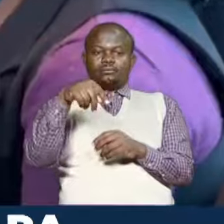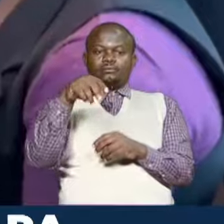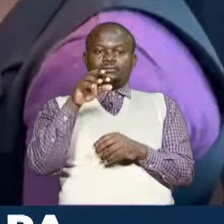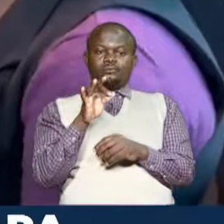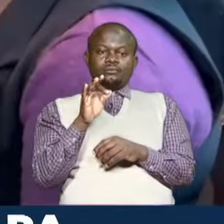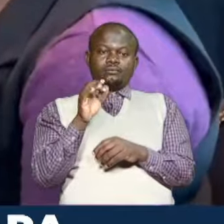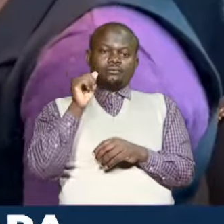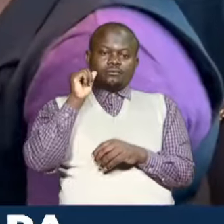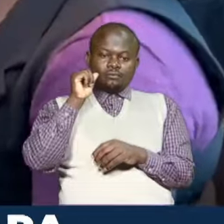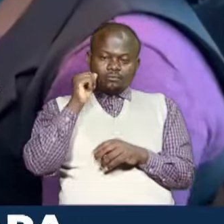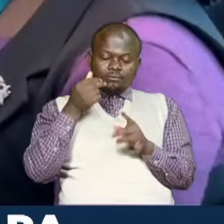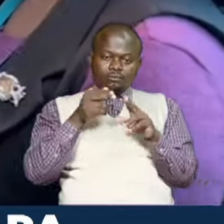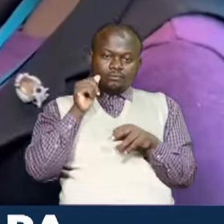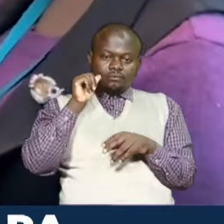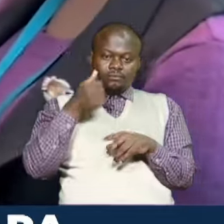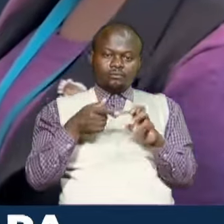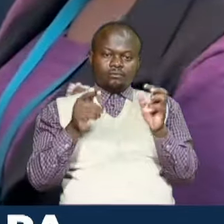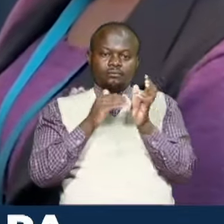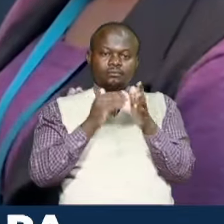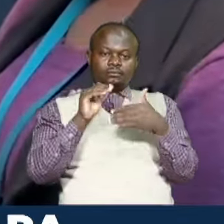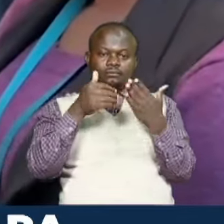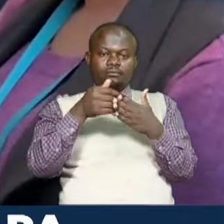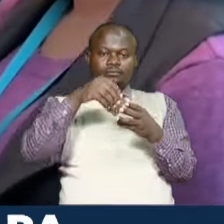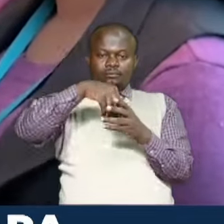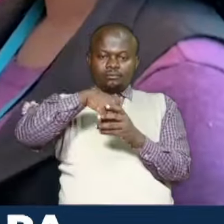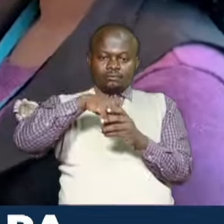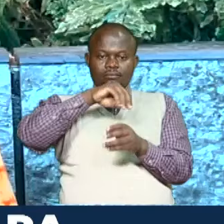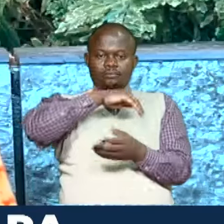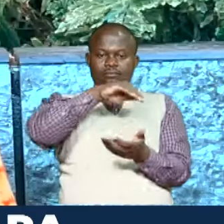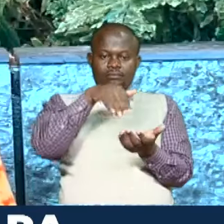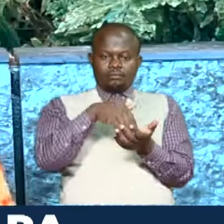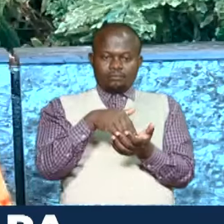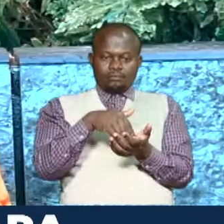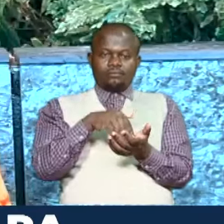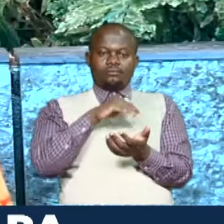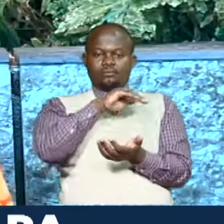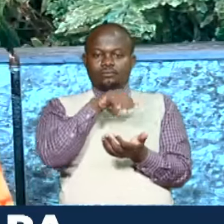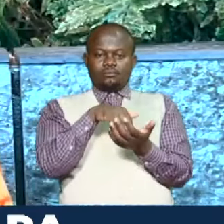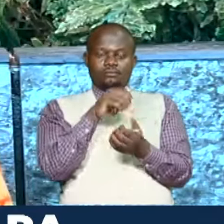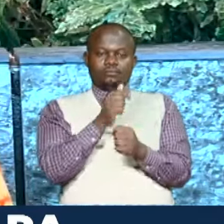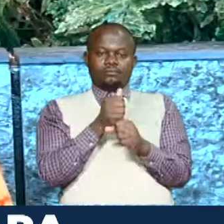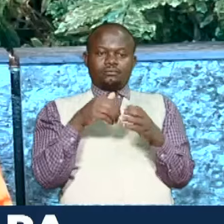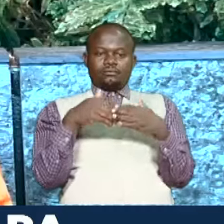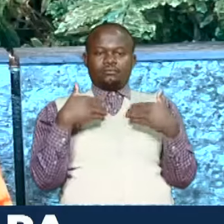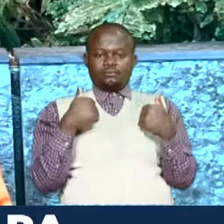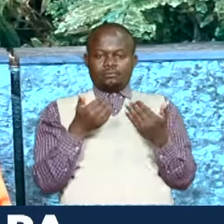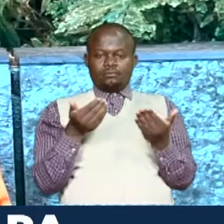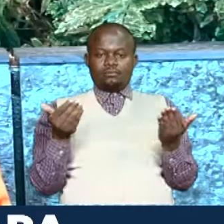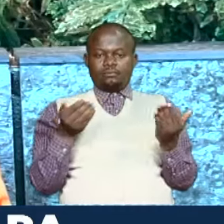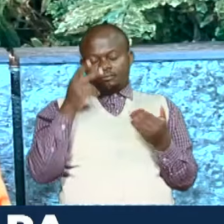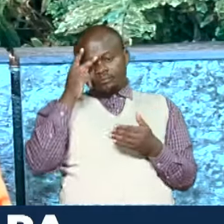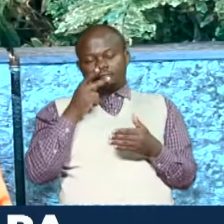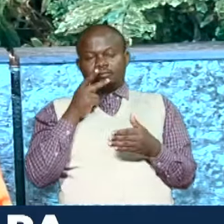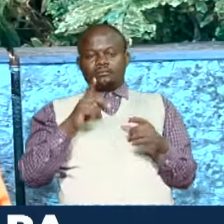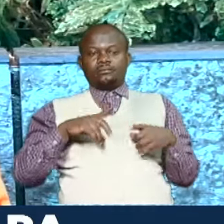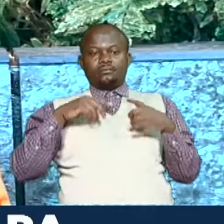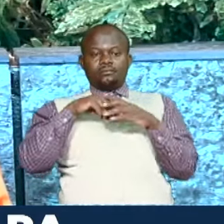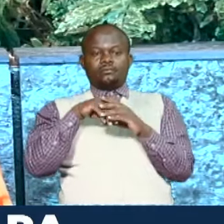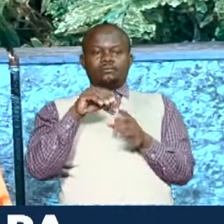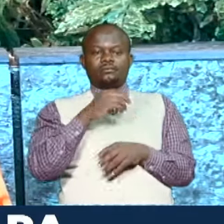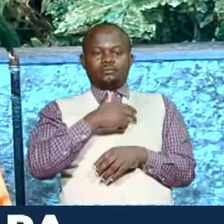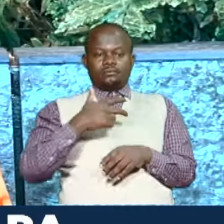uzabejo, ariko nanone witabiriwe n'ibigo bikora ku buzima bw'abana n'ababyeyi biba hano muri iki gihugu cya